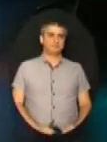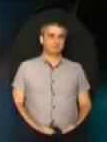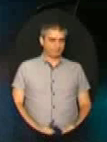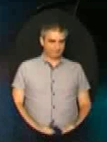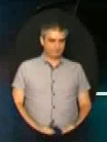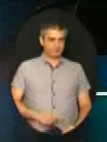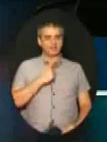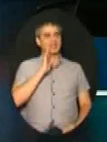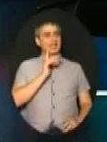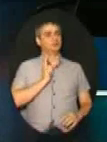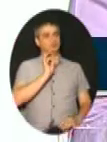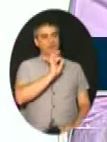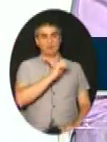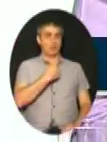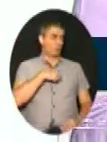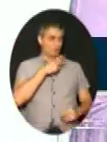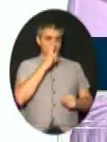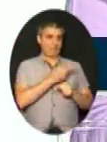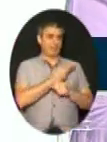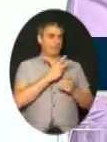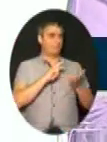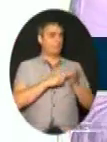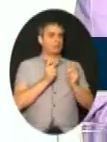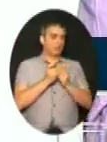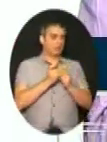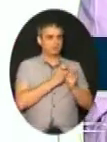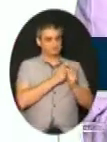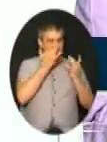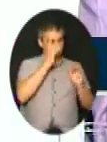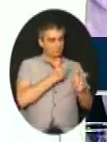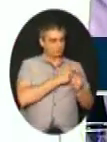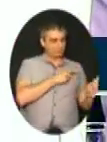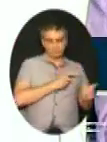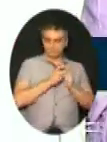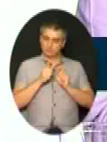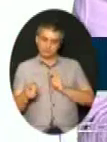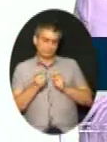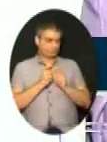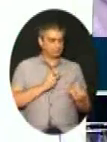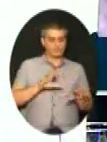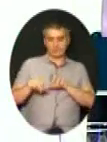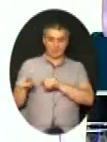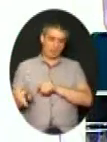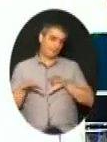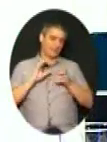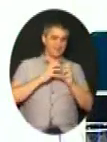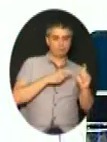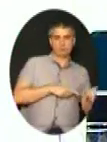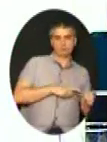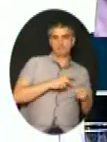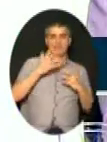אופן אמר, הקריאה האישית שלך. אנחנו רגילים לפוליטיקה של מגזרים. דואגים למגזר הזה ולמגזר הזה, למתנחלים,